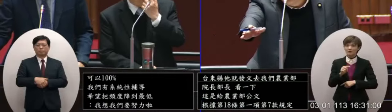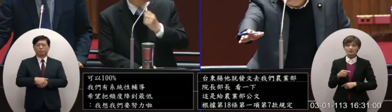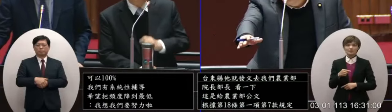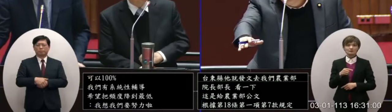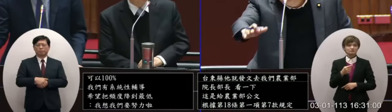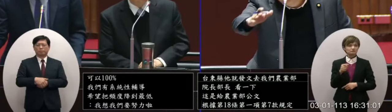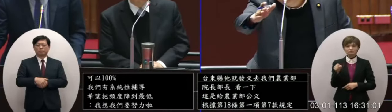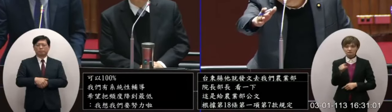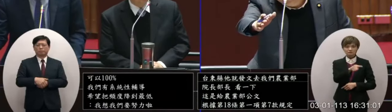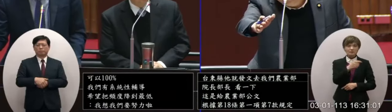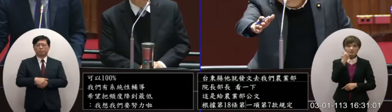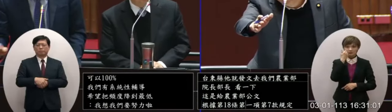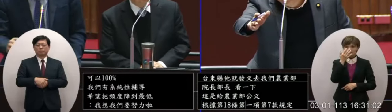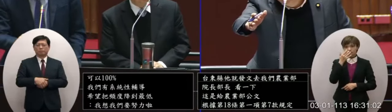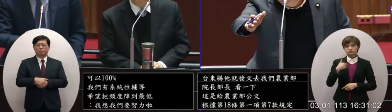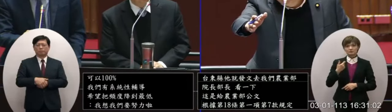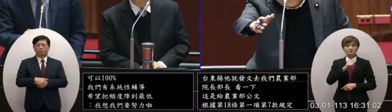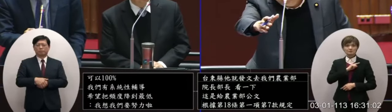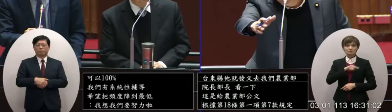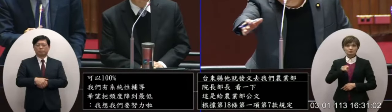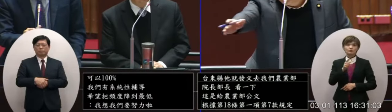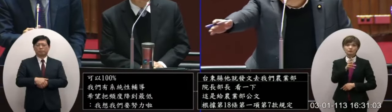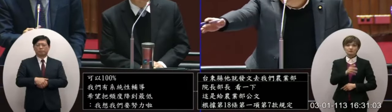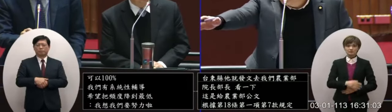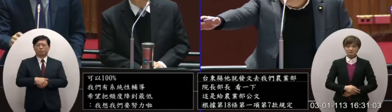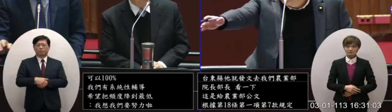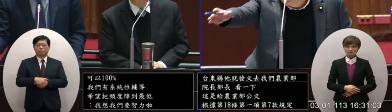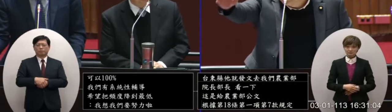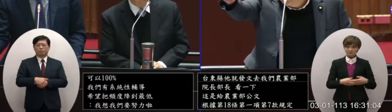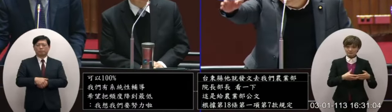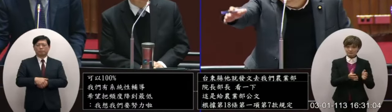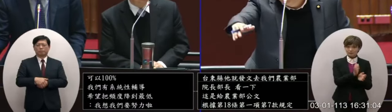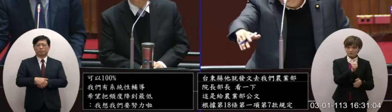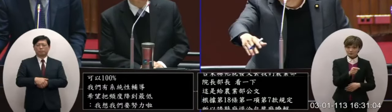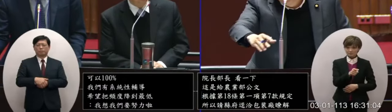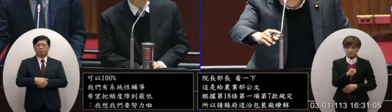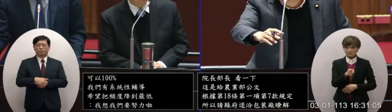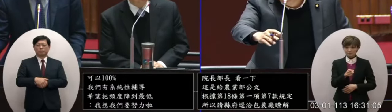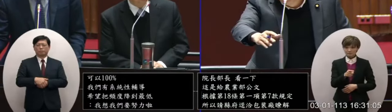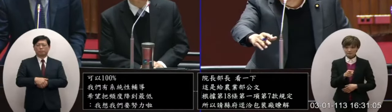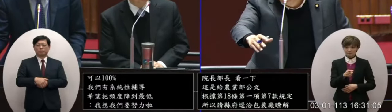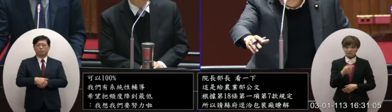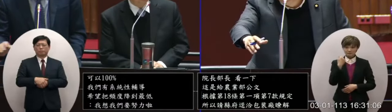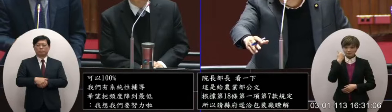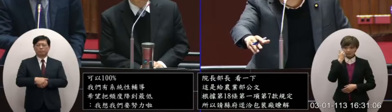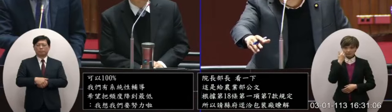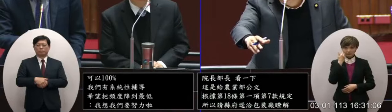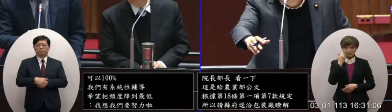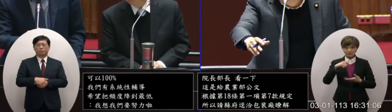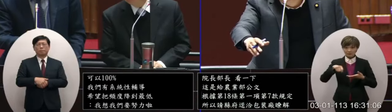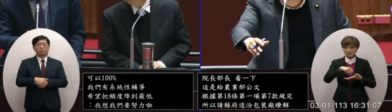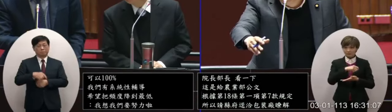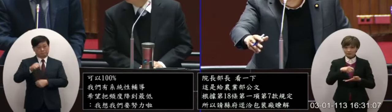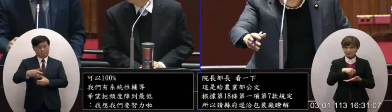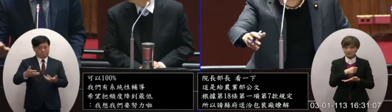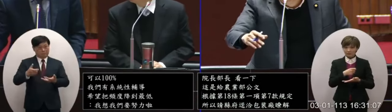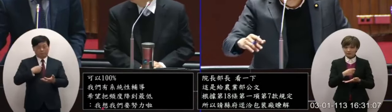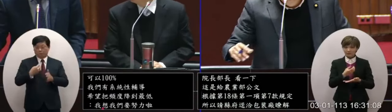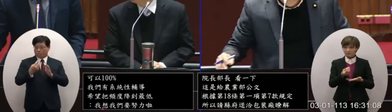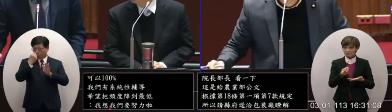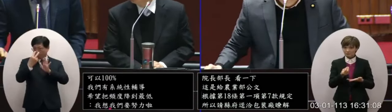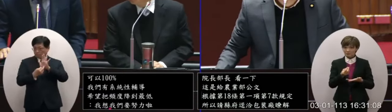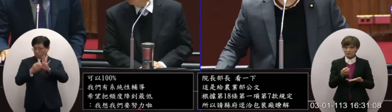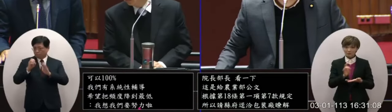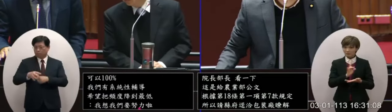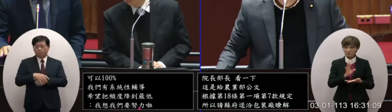己去问。部长，谁没有写功课的举手。 不过我想这件事情要跟委员特别